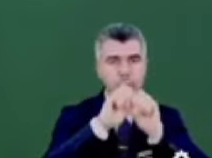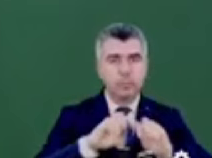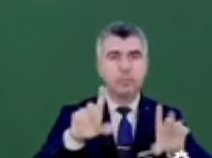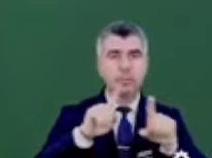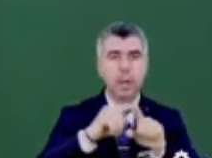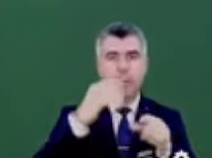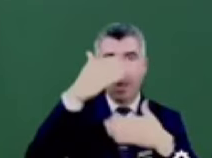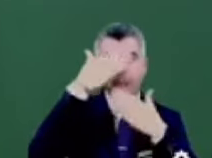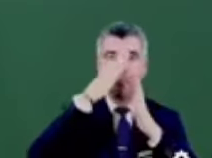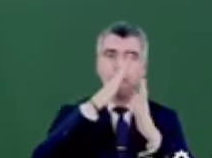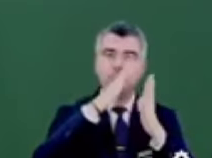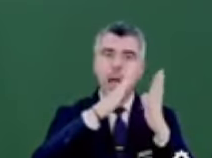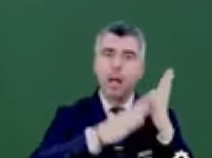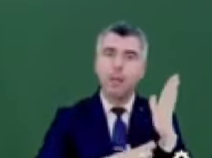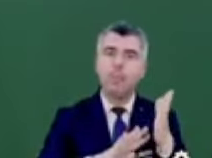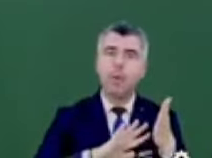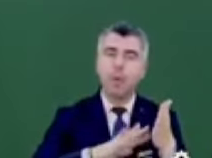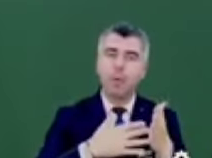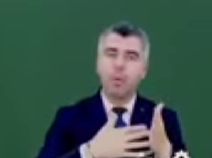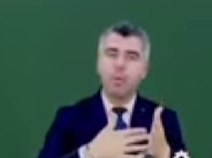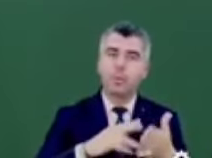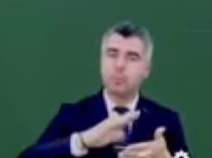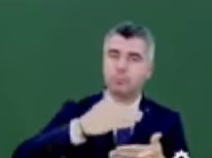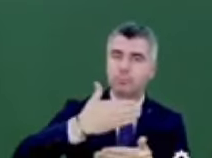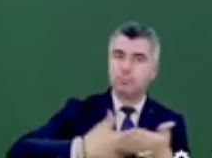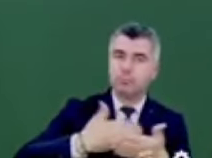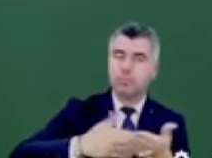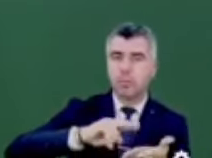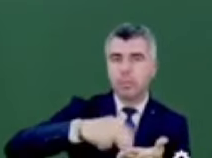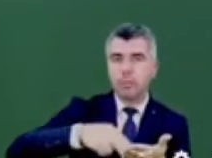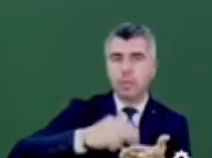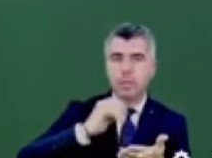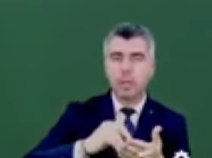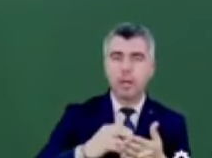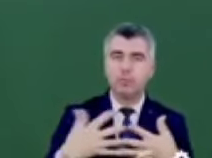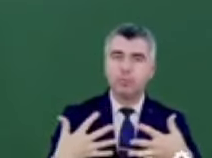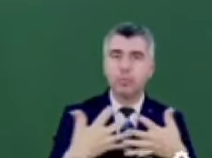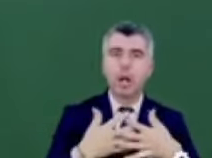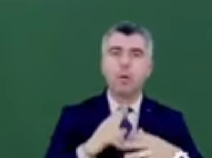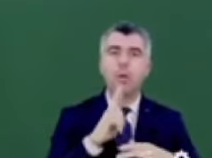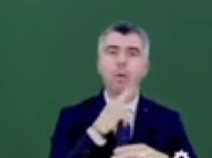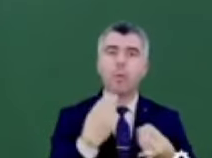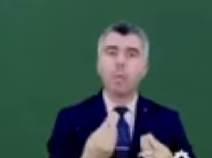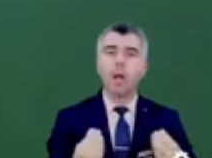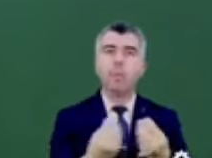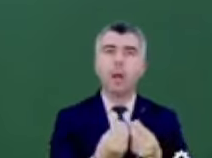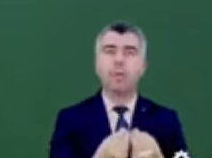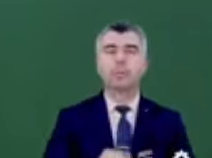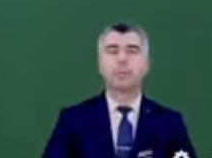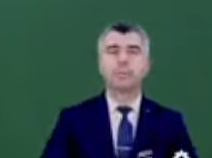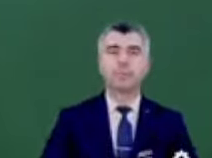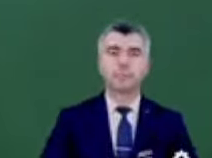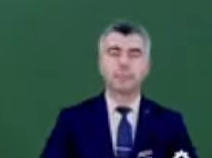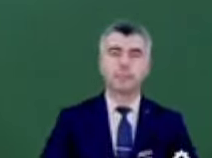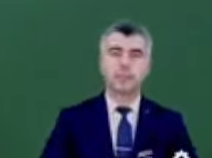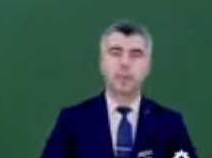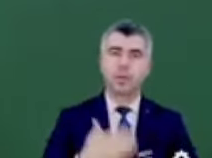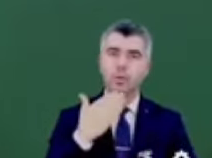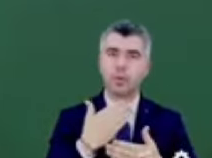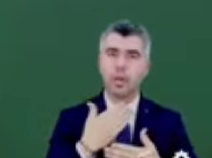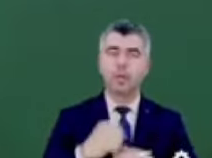تراب المملكه من خلال قرارات مشتركه للسلطات الحكوميه المعنيه شكرا